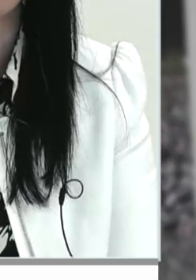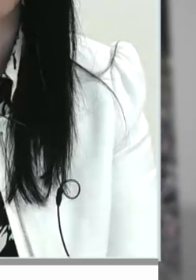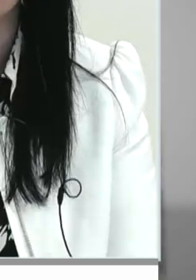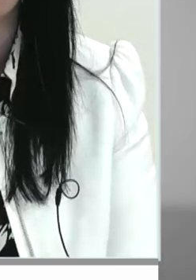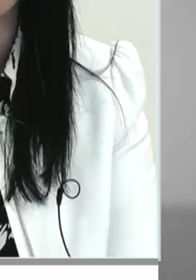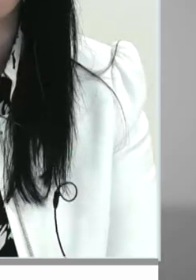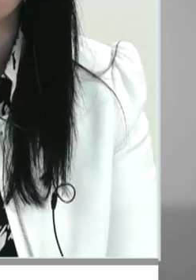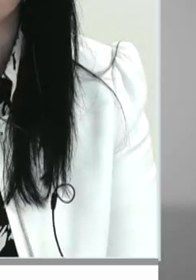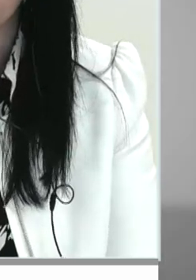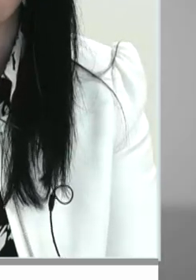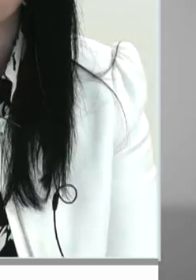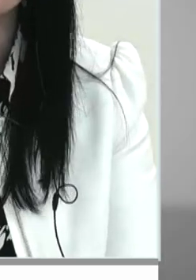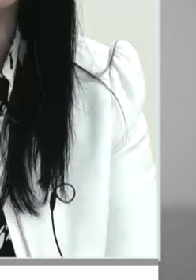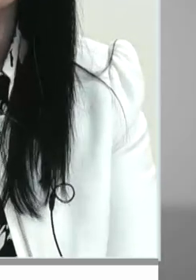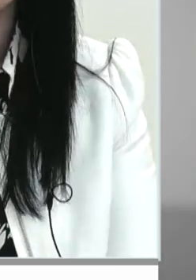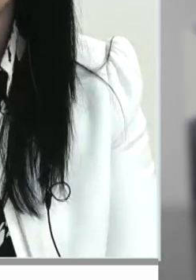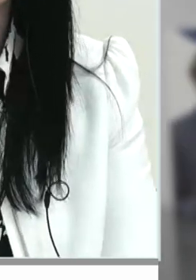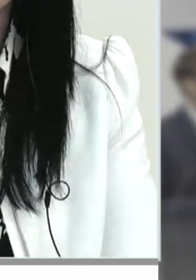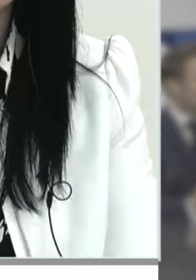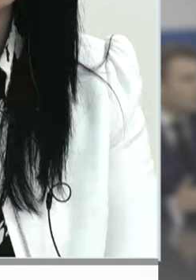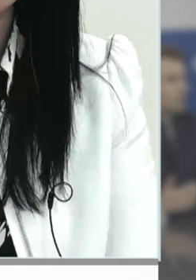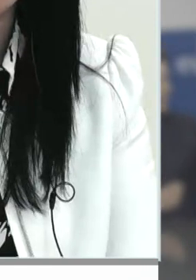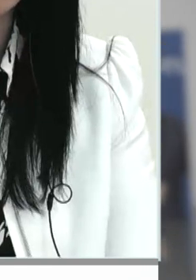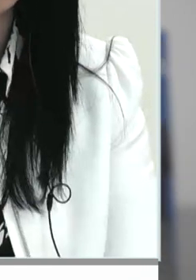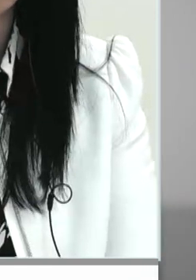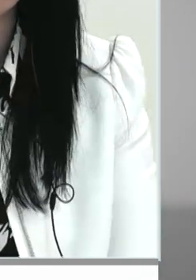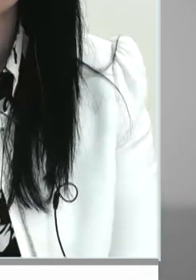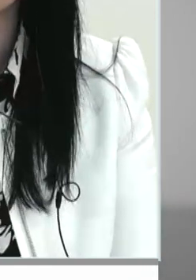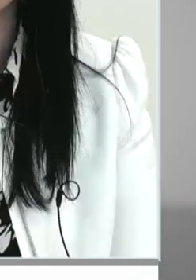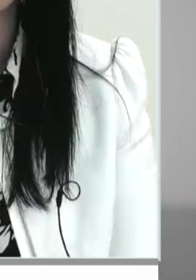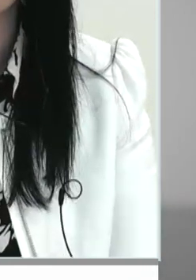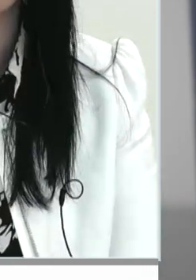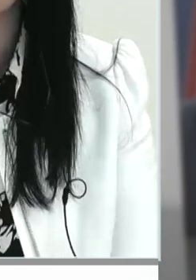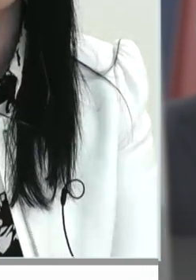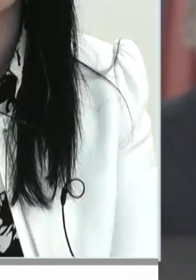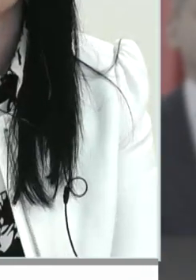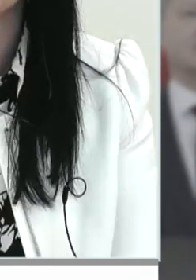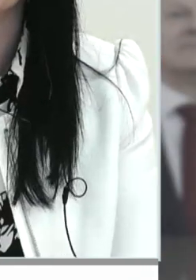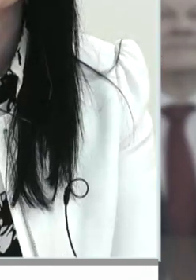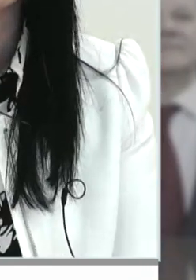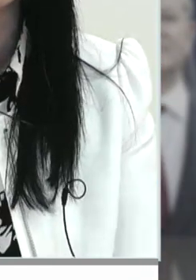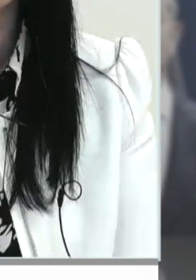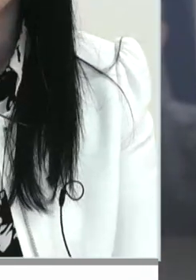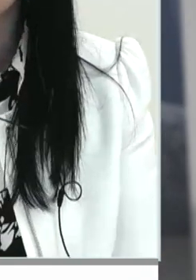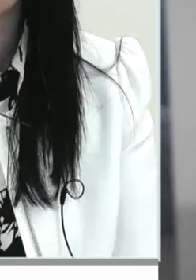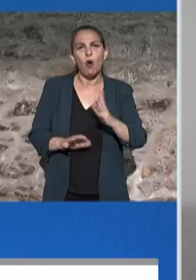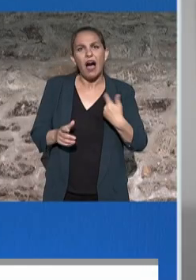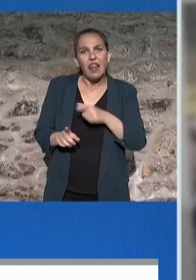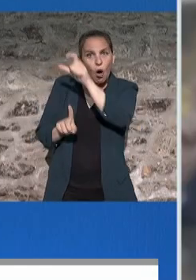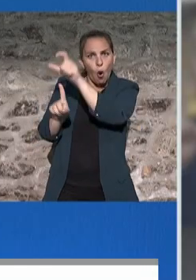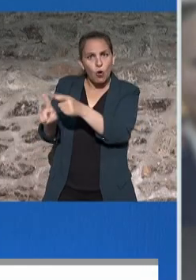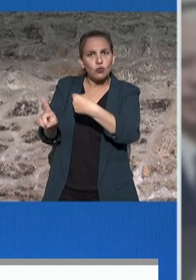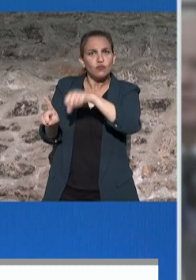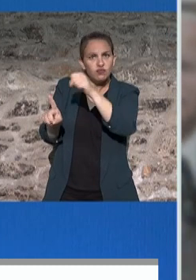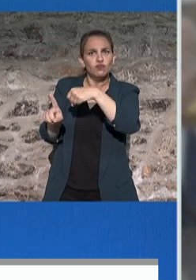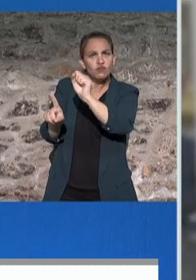θα διοργανώσουν τα κόμματα εντός της εβδομάδας. Αυτό που ξεχώρισε από τις ειδήσεις το Σαββατοκύριακο ήταν η πόρτα